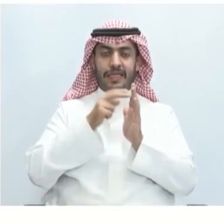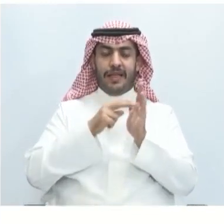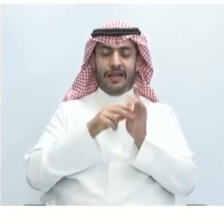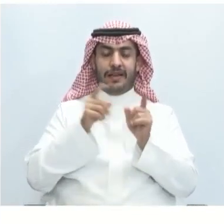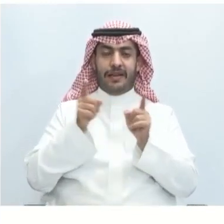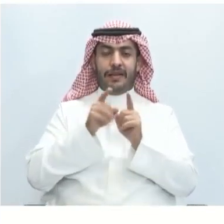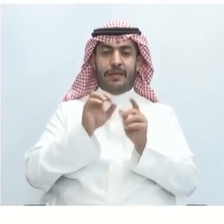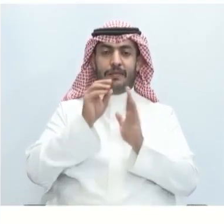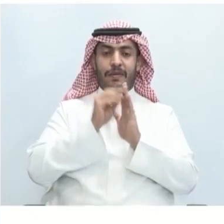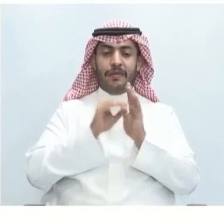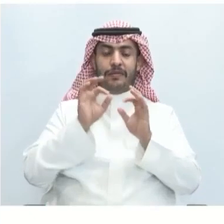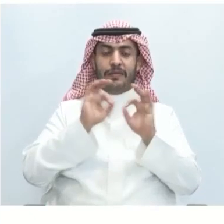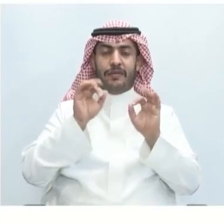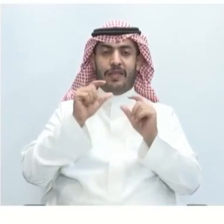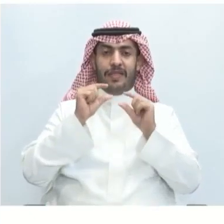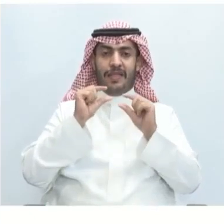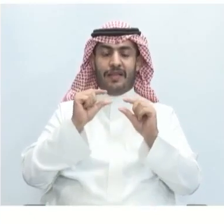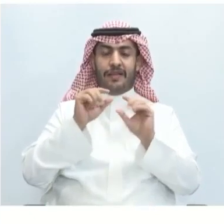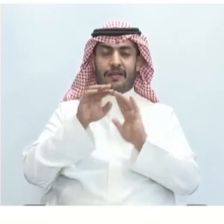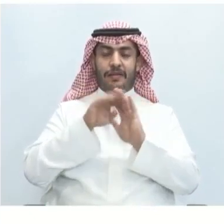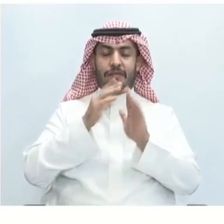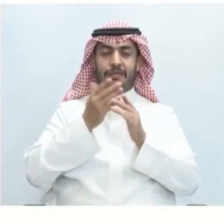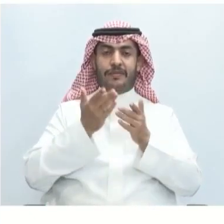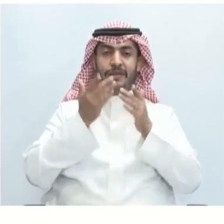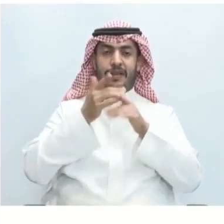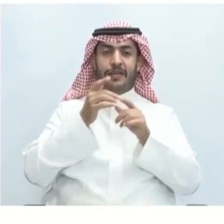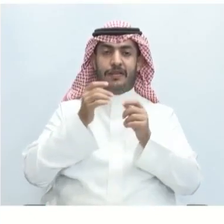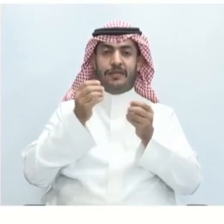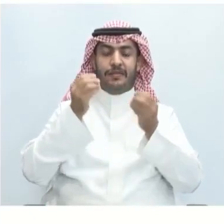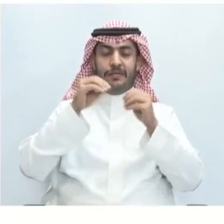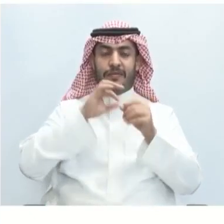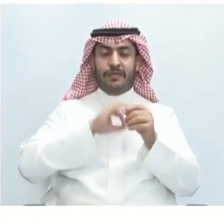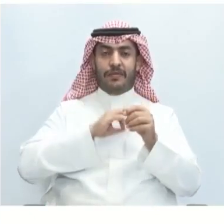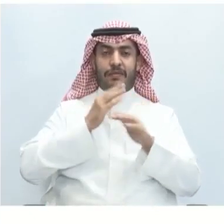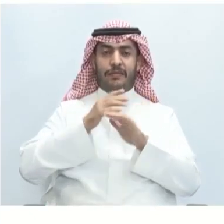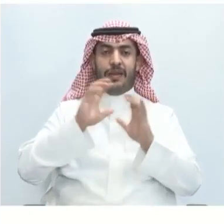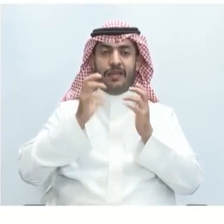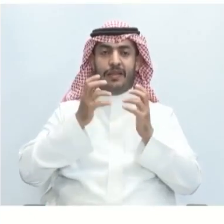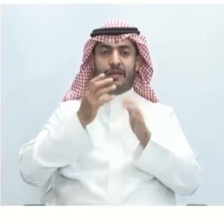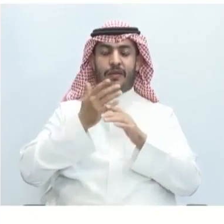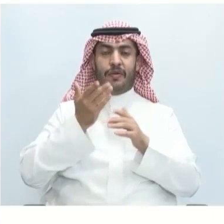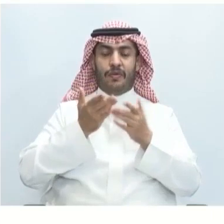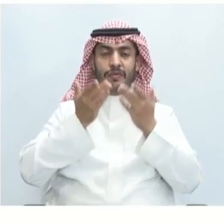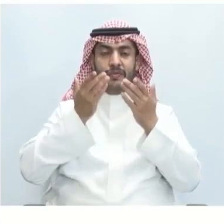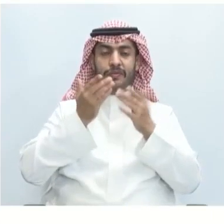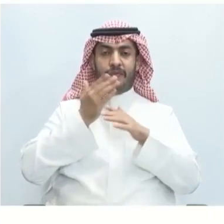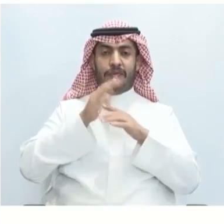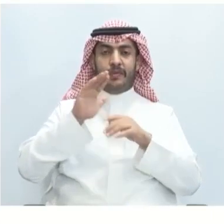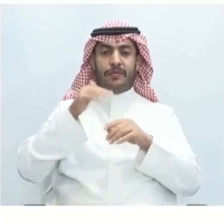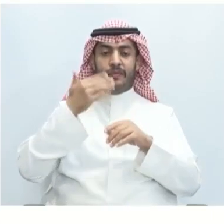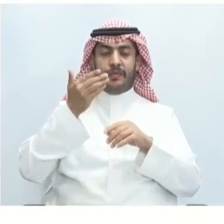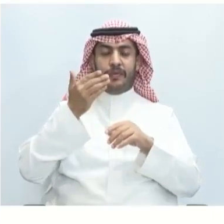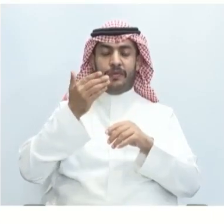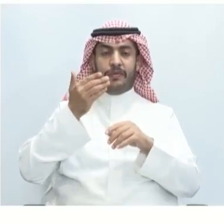يلخص البيانات يوفر الادله لنرفع هذه التوص للاداره العليا وبالتاكيد